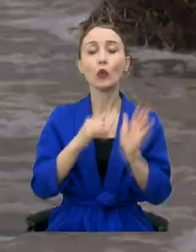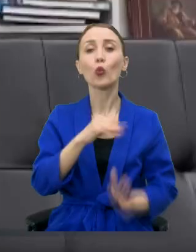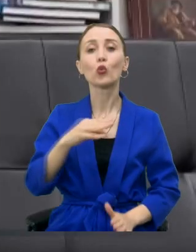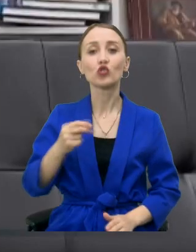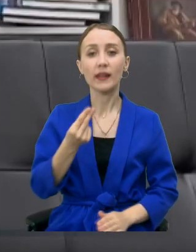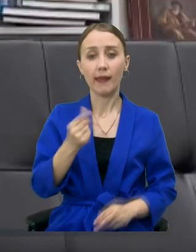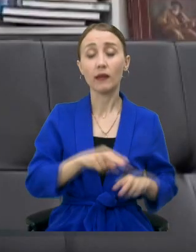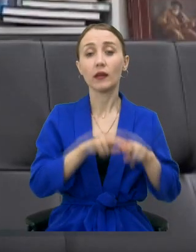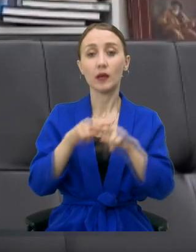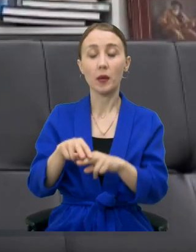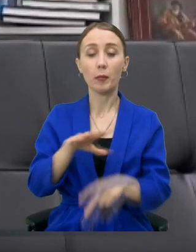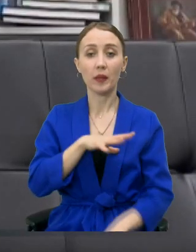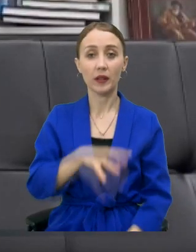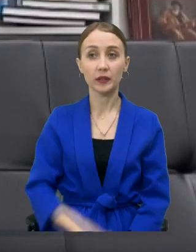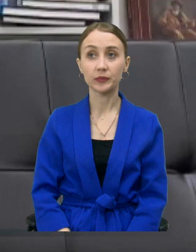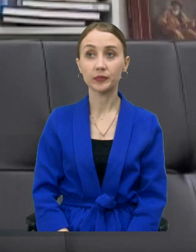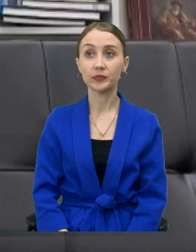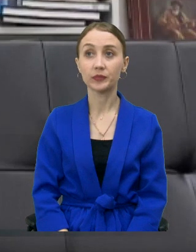оплачены.